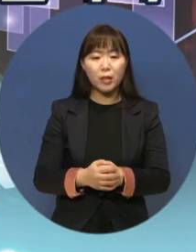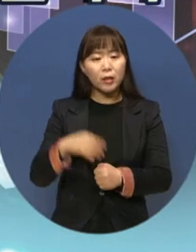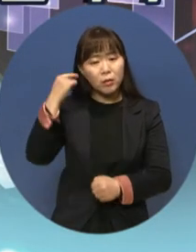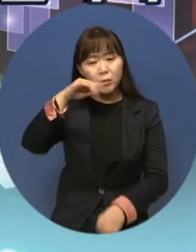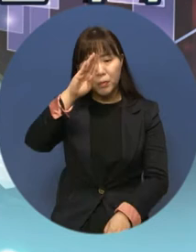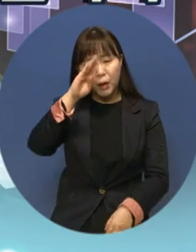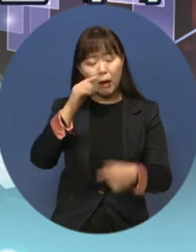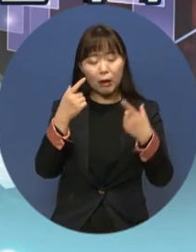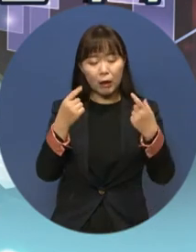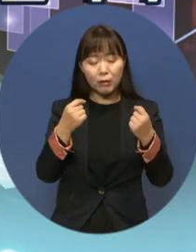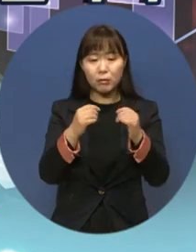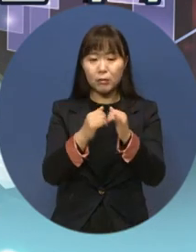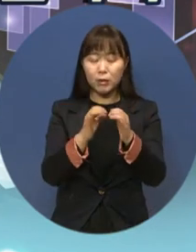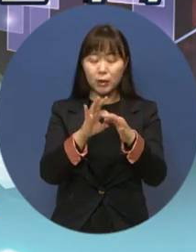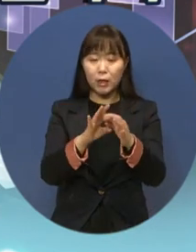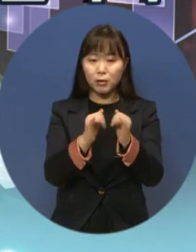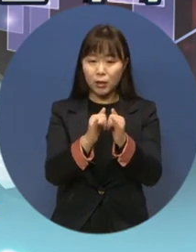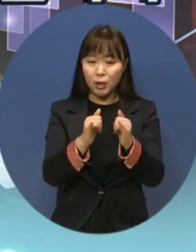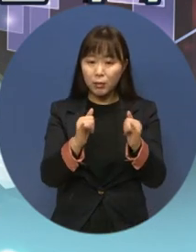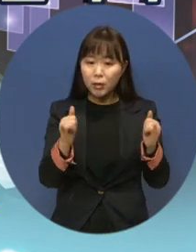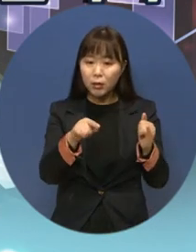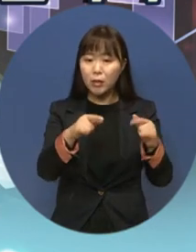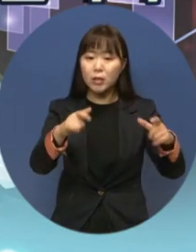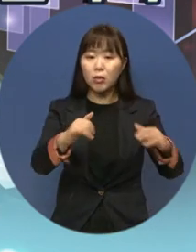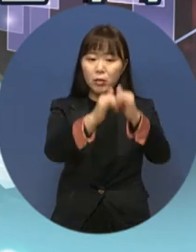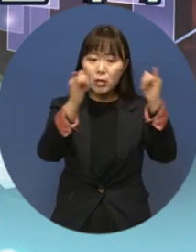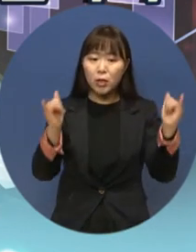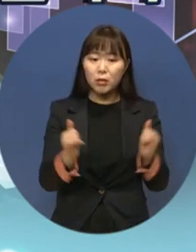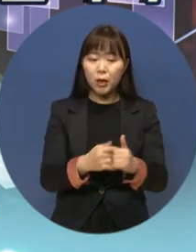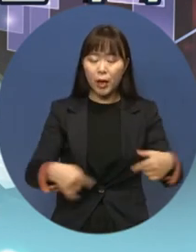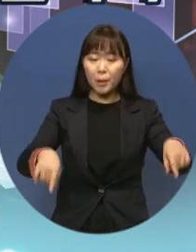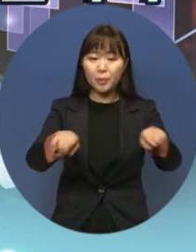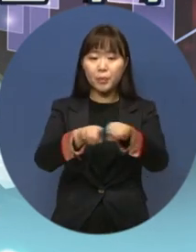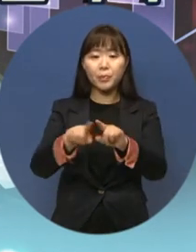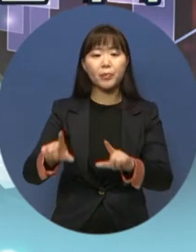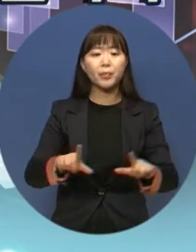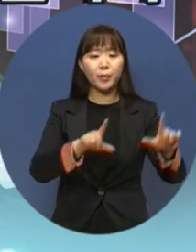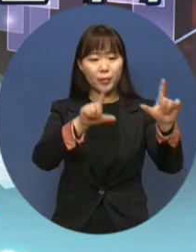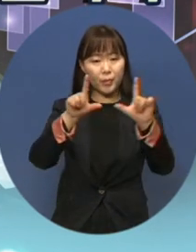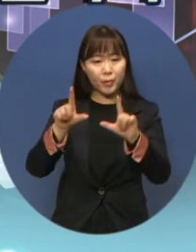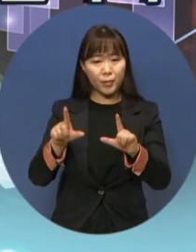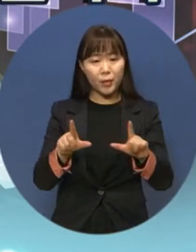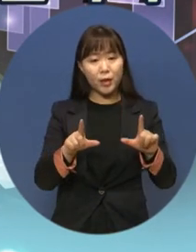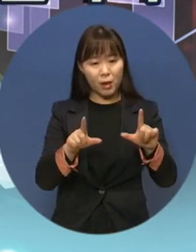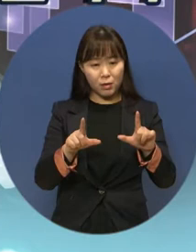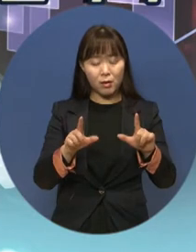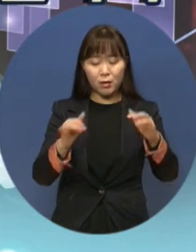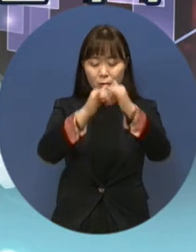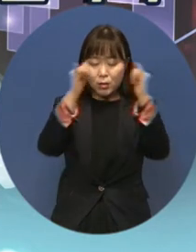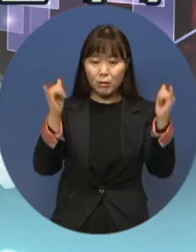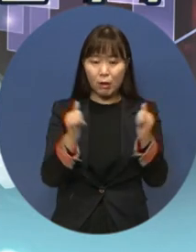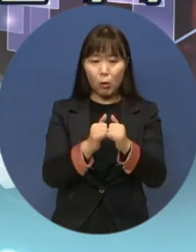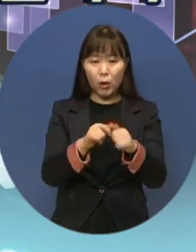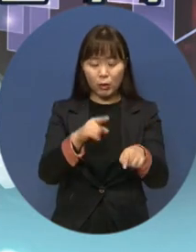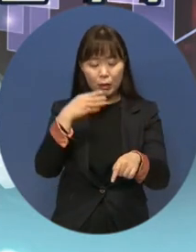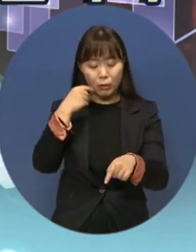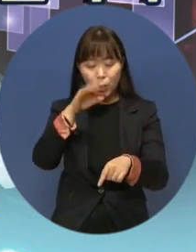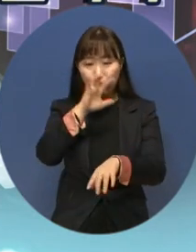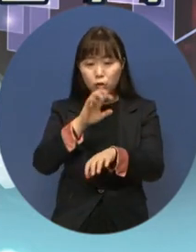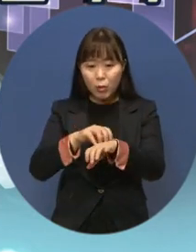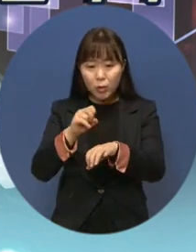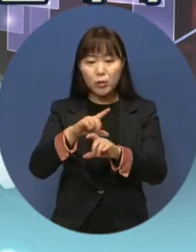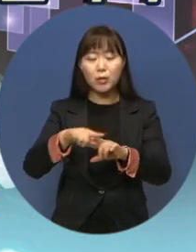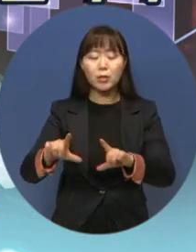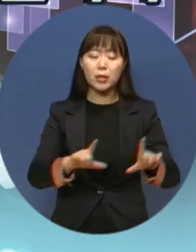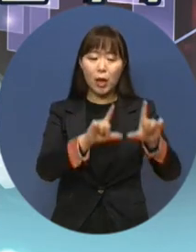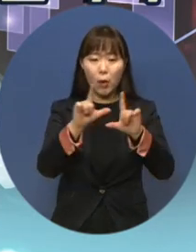정신질환 등을 가진 사람을 위해 그들이 지역사회에서 함께 살아갈 수 있게 사회 적응 훈련과